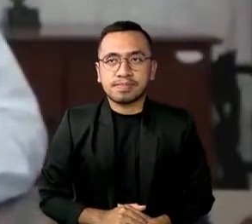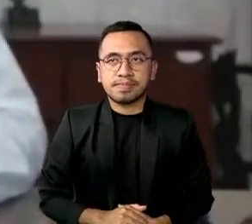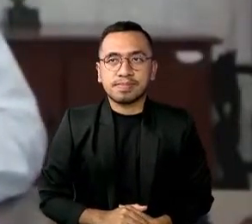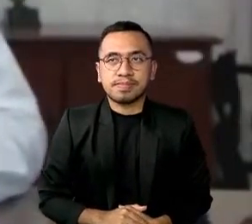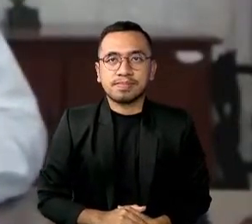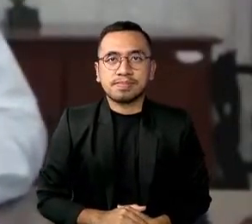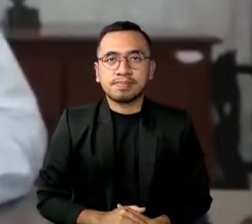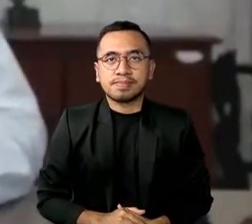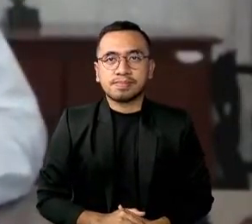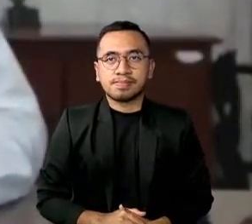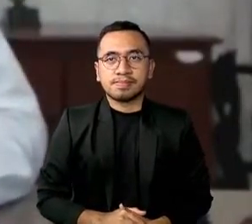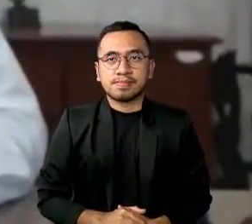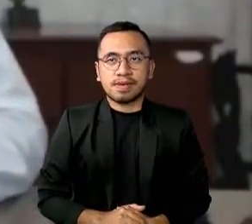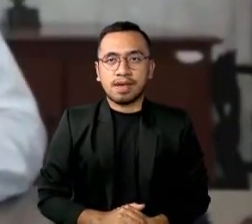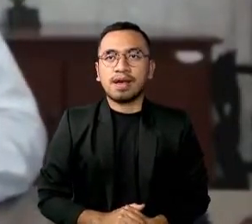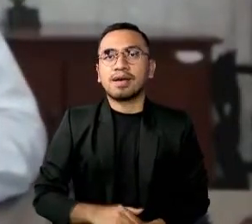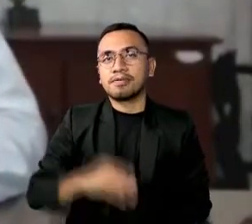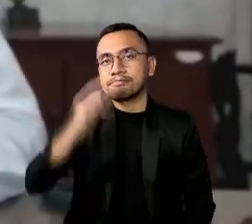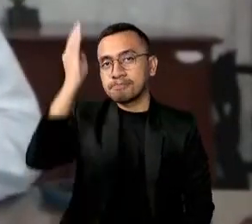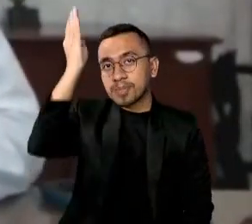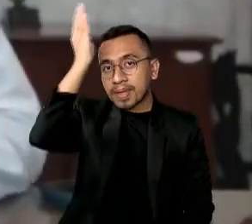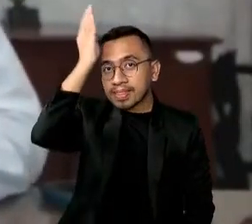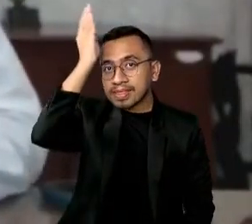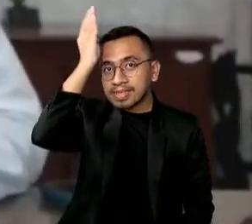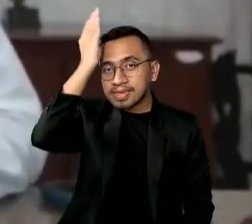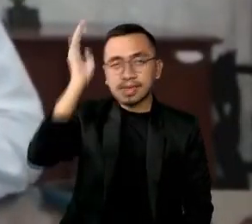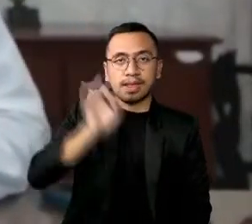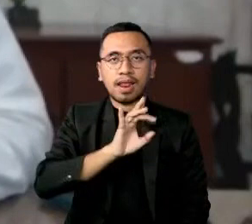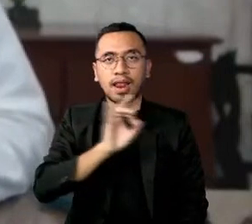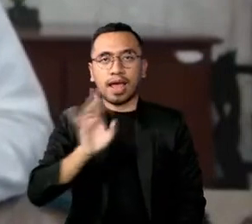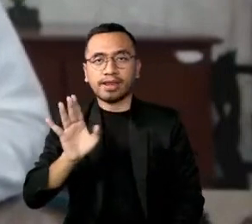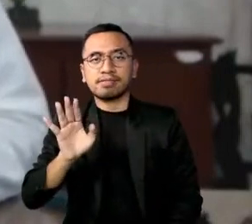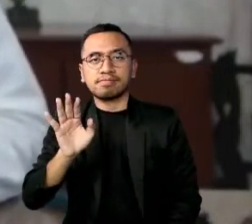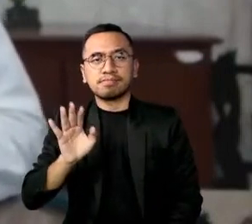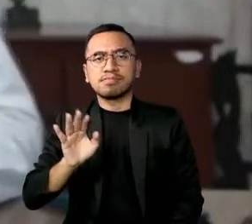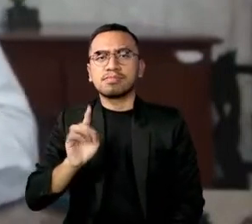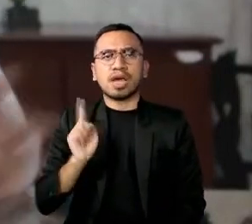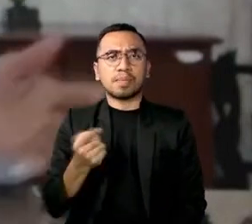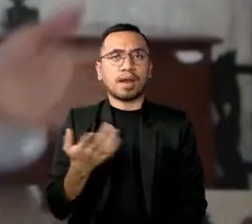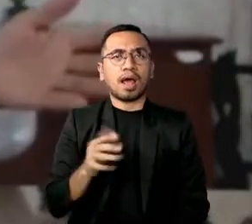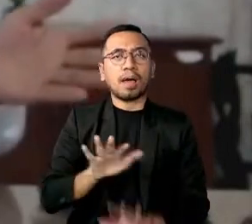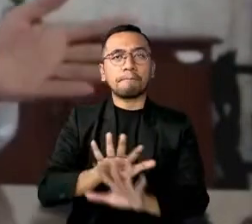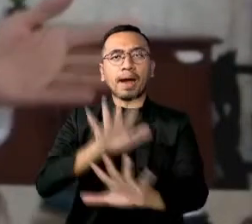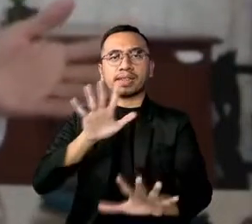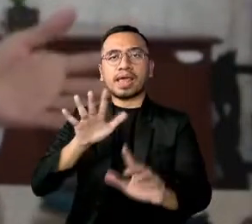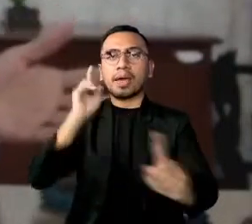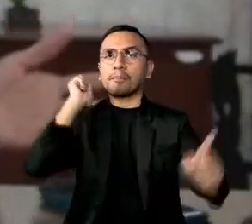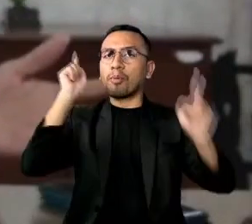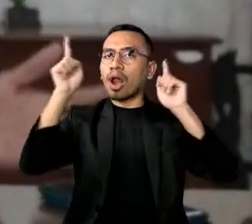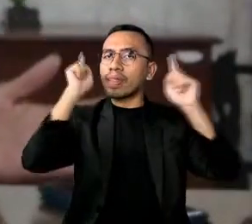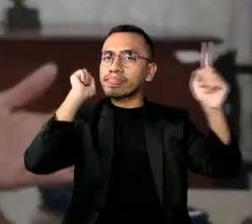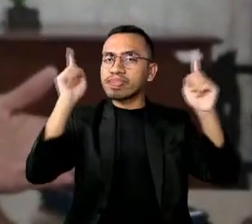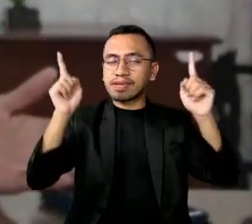Bupati pasti akan menempuh langkah tertulis daripada tiap-tiap